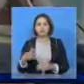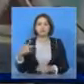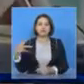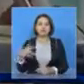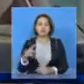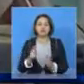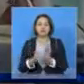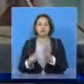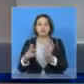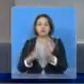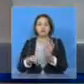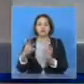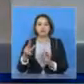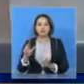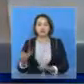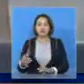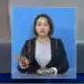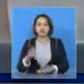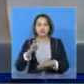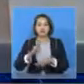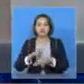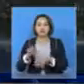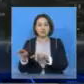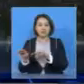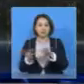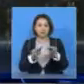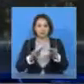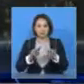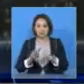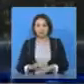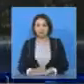3683 человека, за всеми проводится медицинское наблюдение.